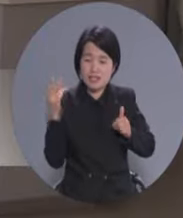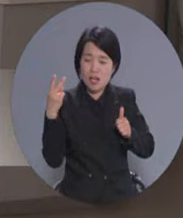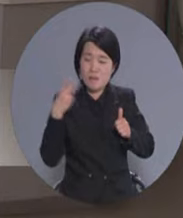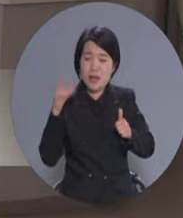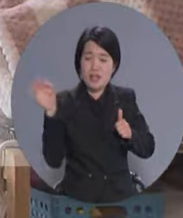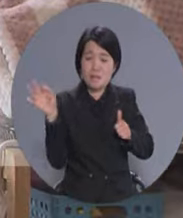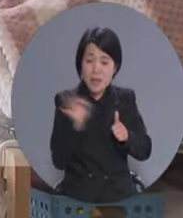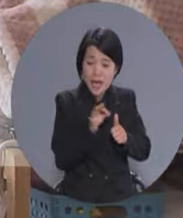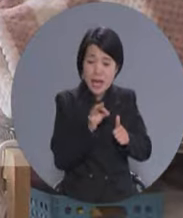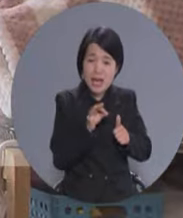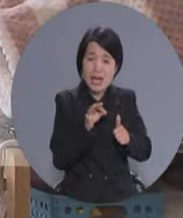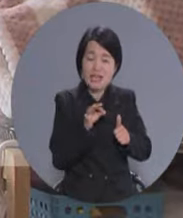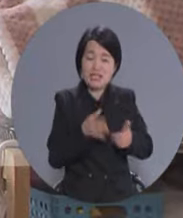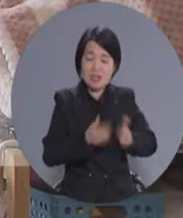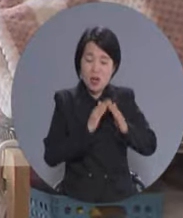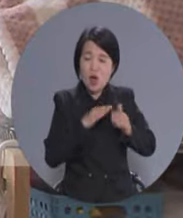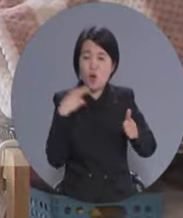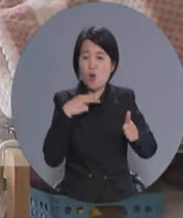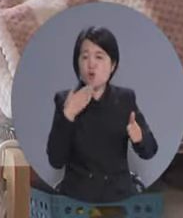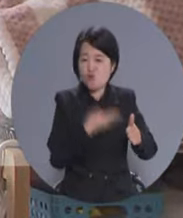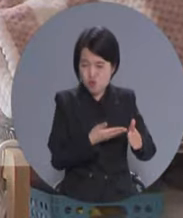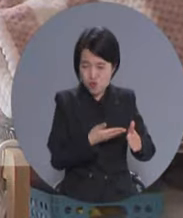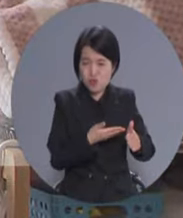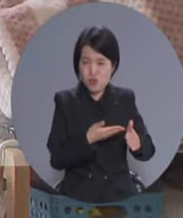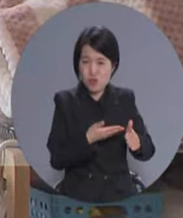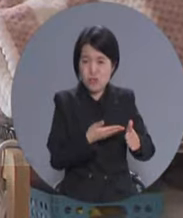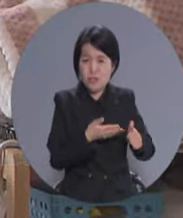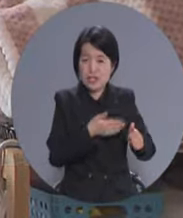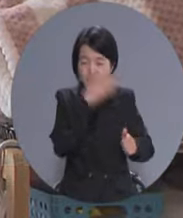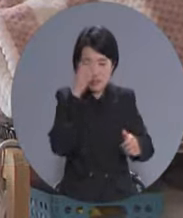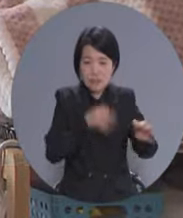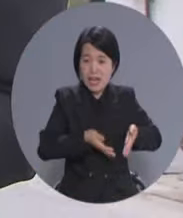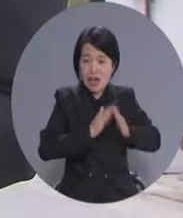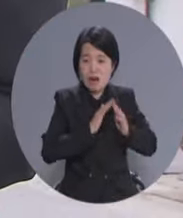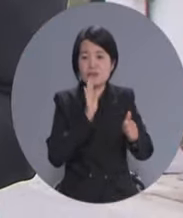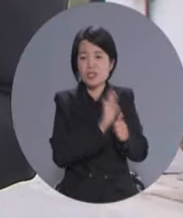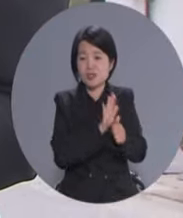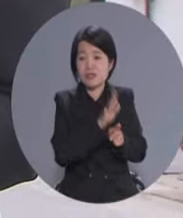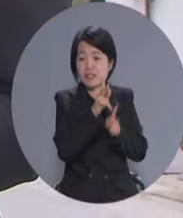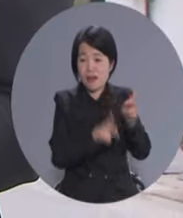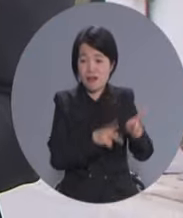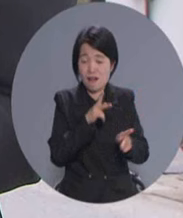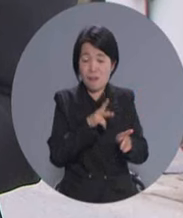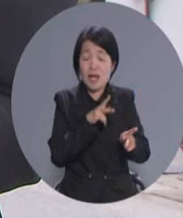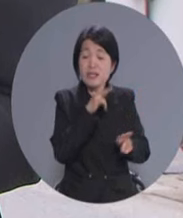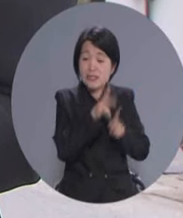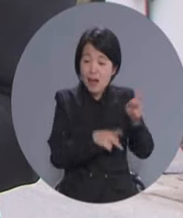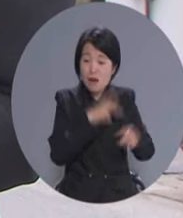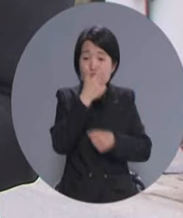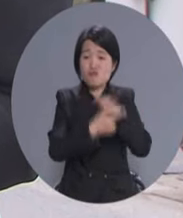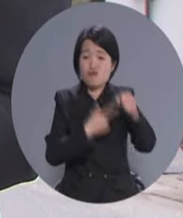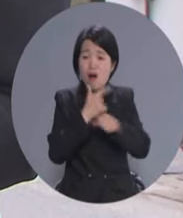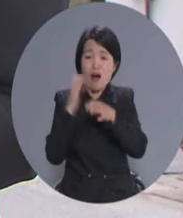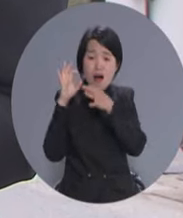제공하고 지역 정착을 유도하는 창업과 지원 6째 이어지는